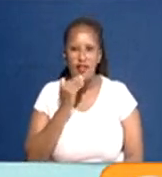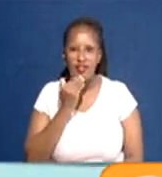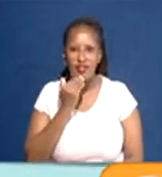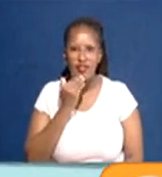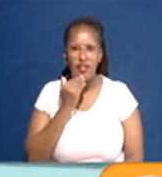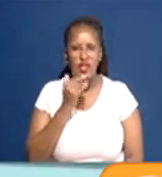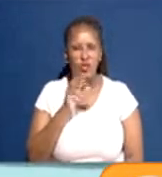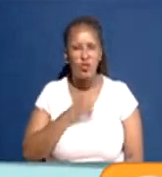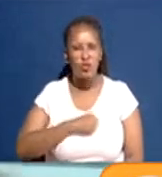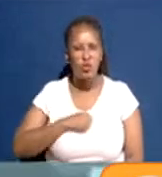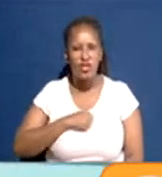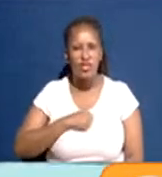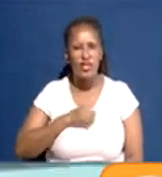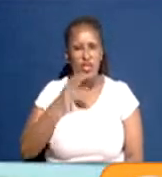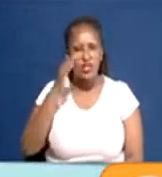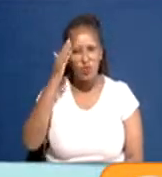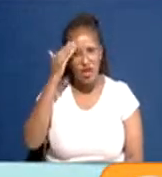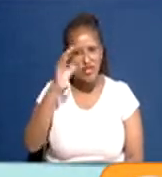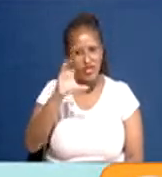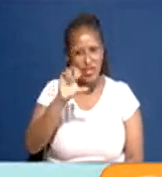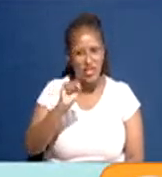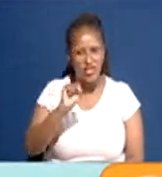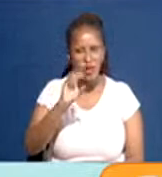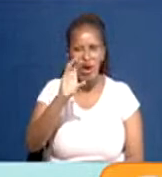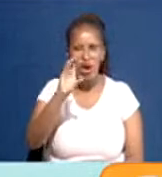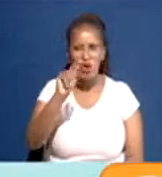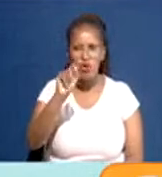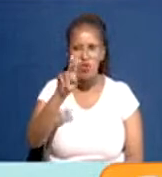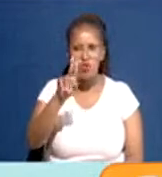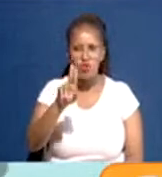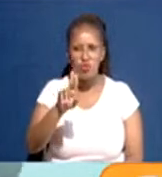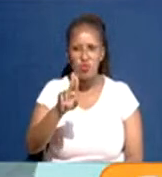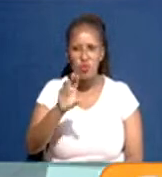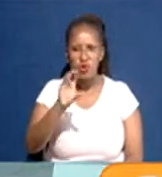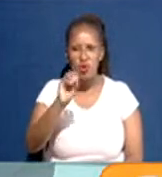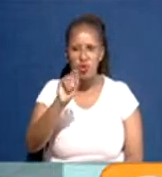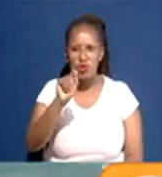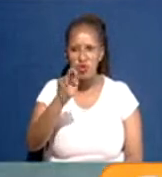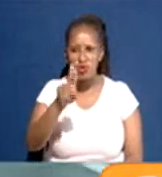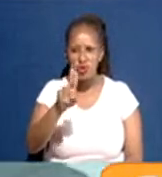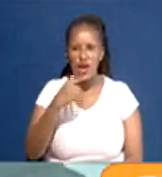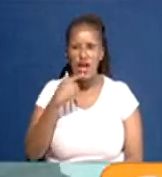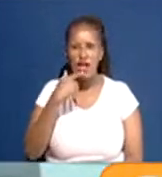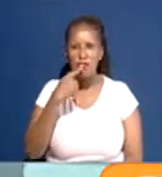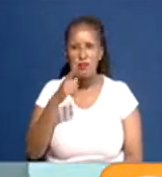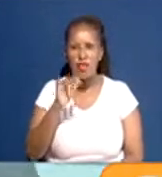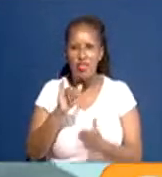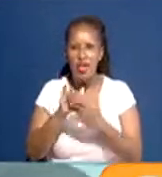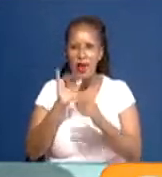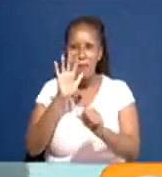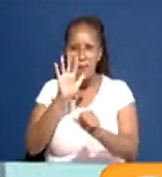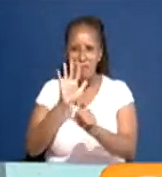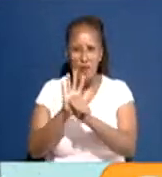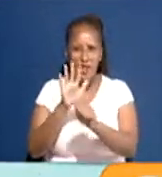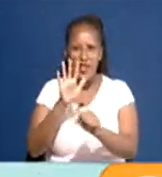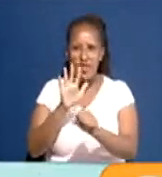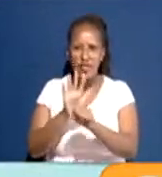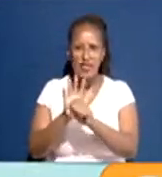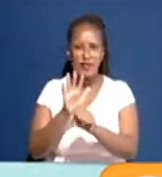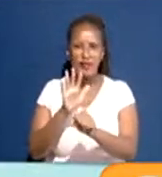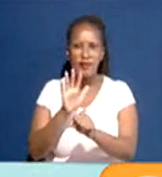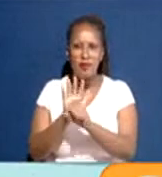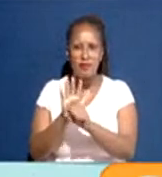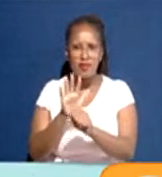Wakotu amesema hapa ya kwamba wengi wa wale